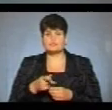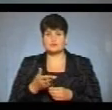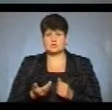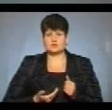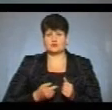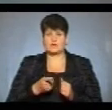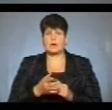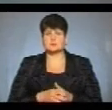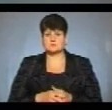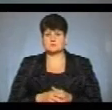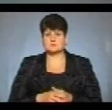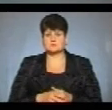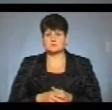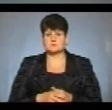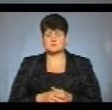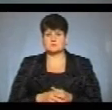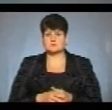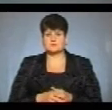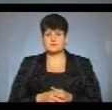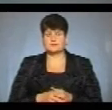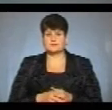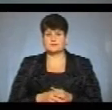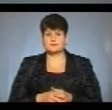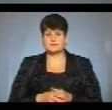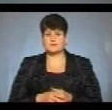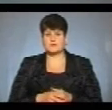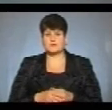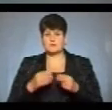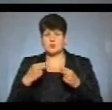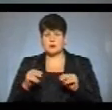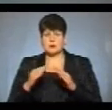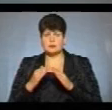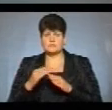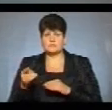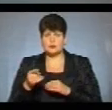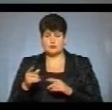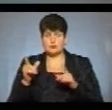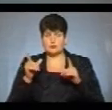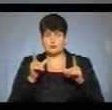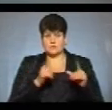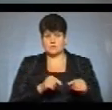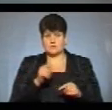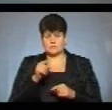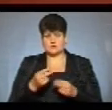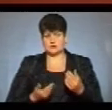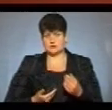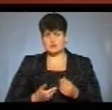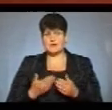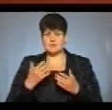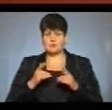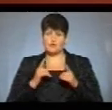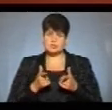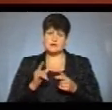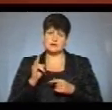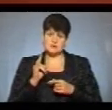там. Програли карту, хату в Тернополі, ну, і поїхали туди. Я погоджуюся, але дитина